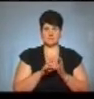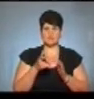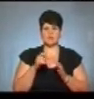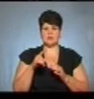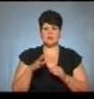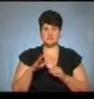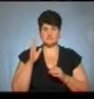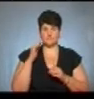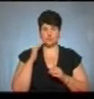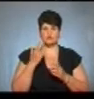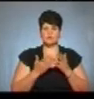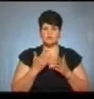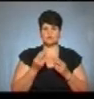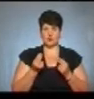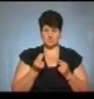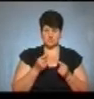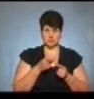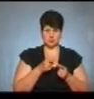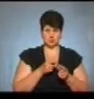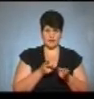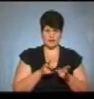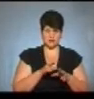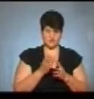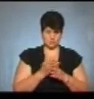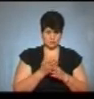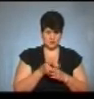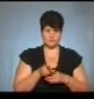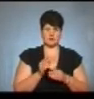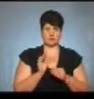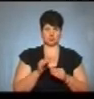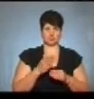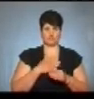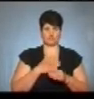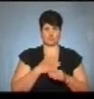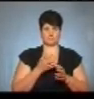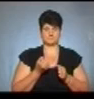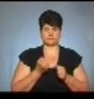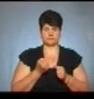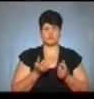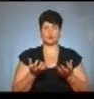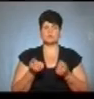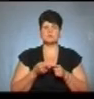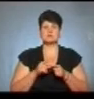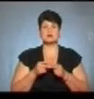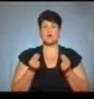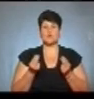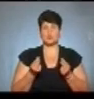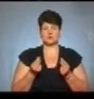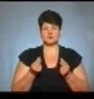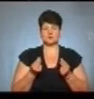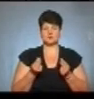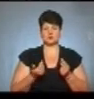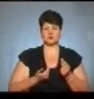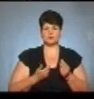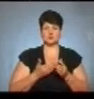газ, воду. Якщо гроші, ті, що лишились від субсидій, вони будуть мої. Отримавши ці кошти, житлові